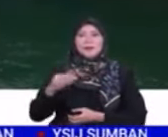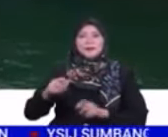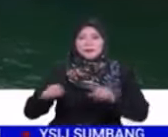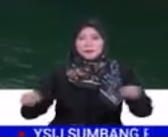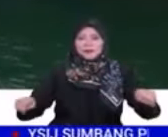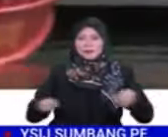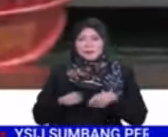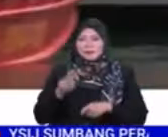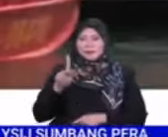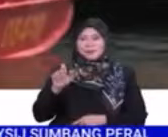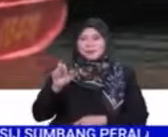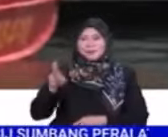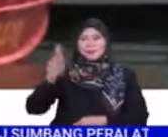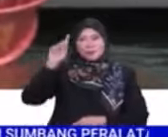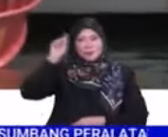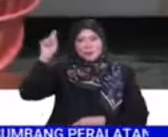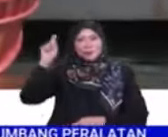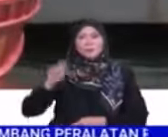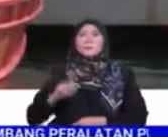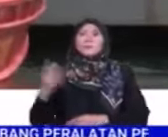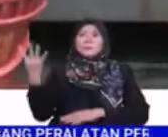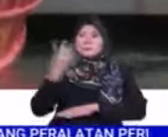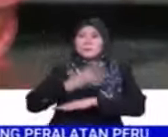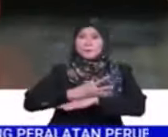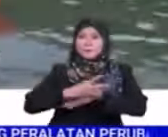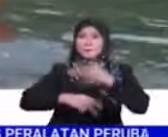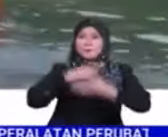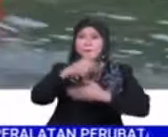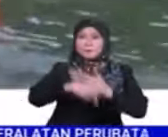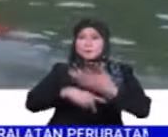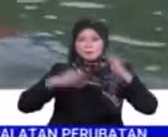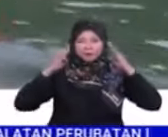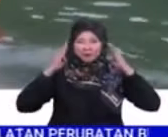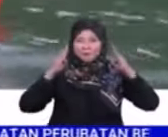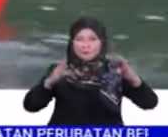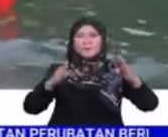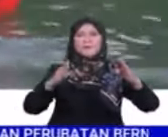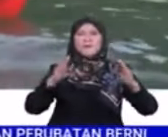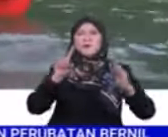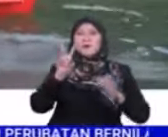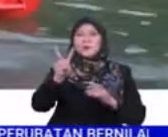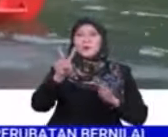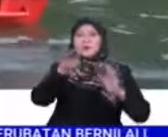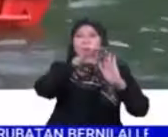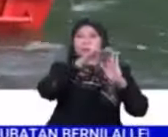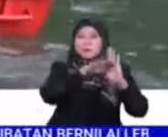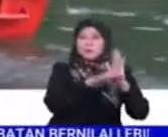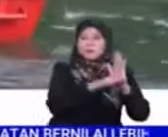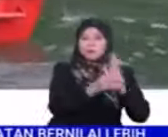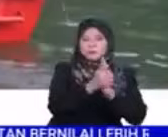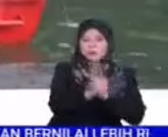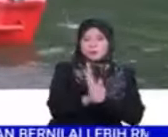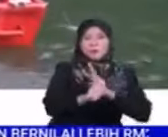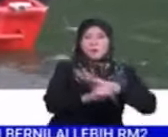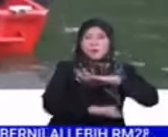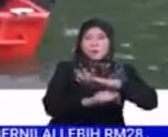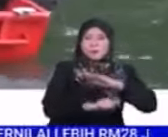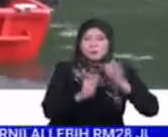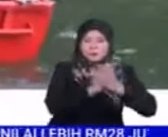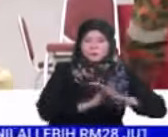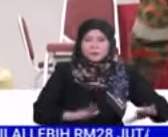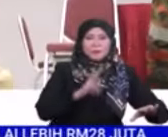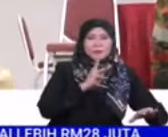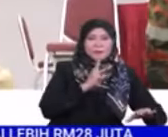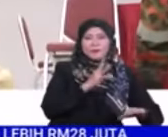Kenya Terengganu. Ia diadakan selama 4 hari dan memfokuskan kepada dua jenis modul, iaitu kemahiran asas penyelamatan DI